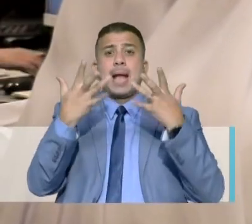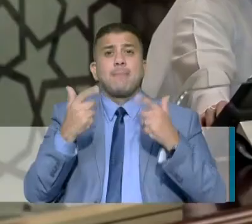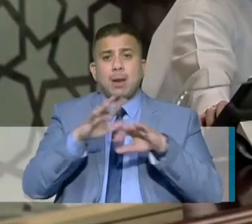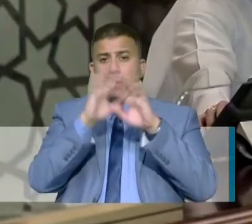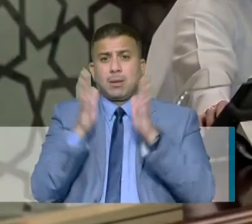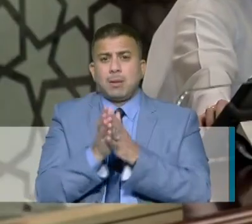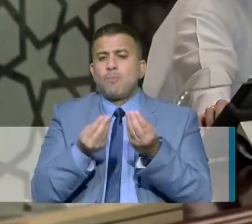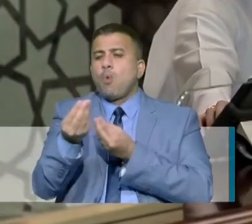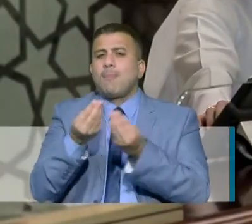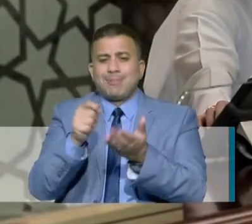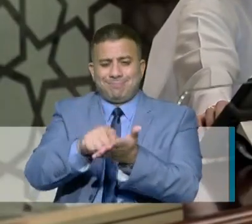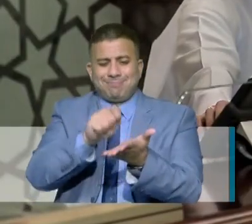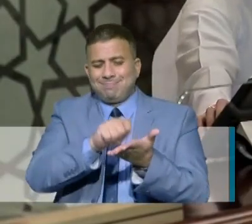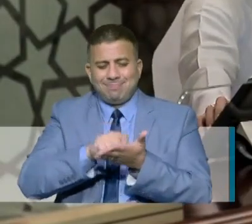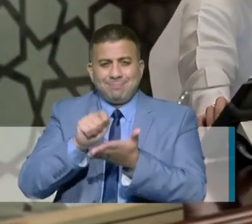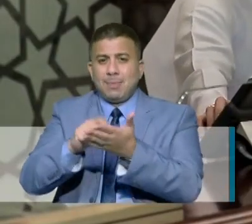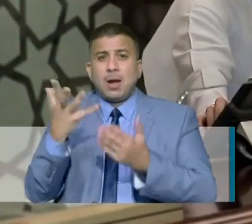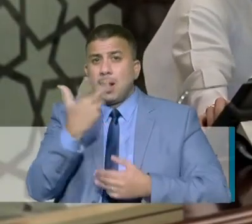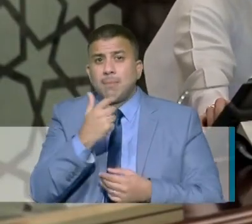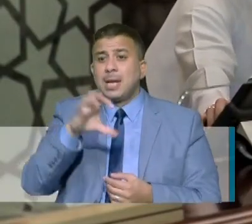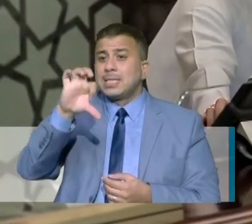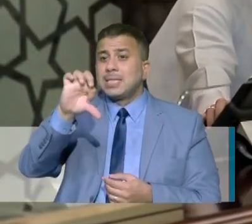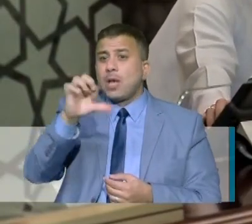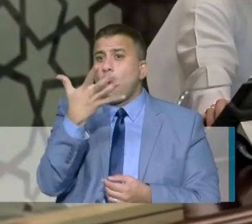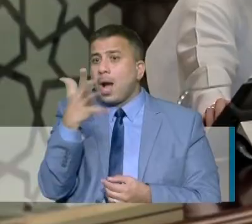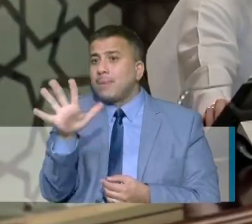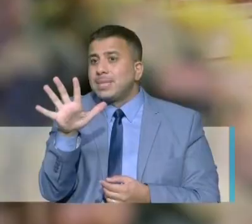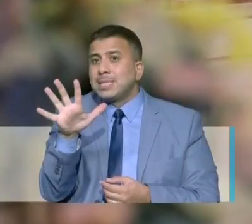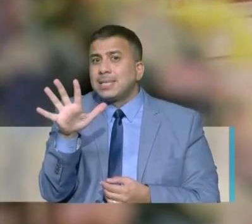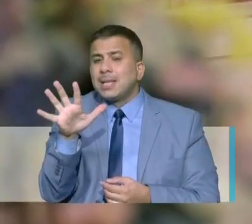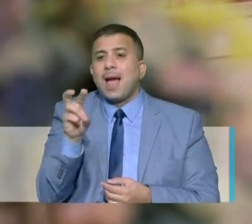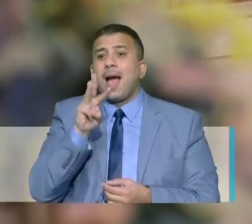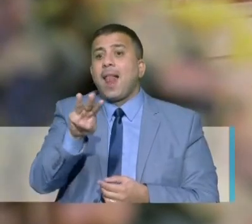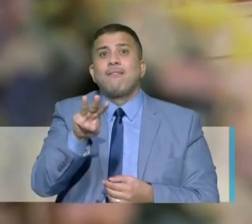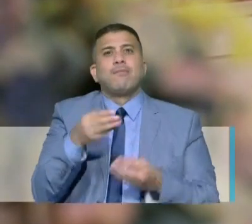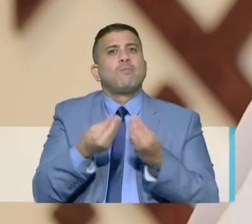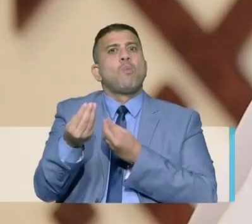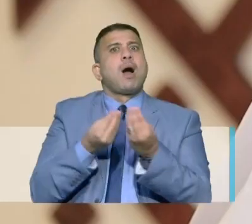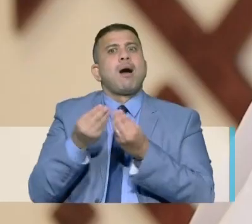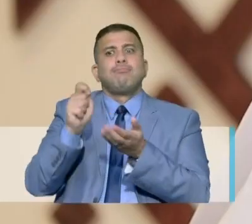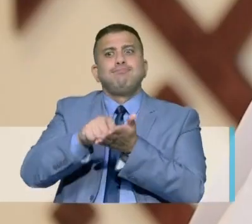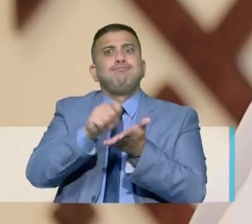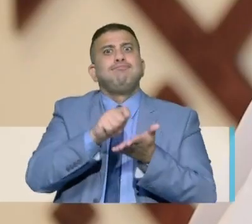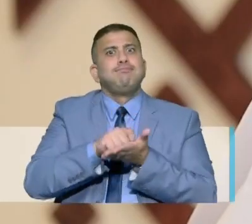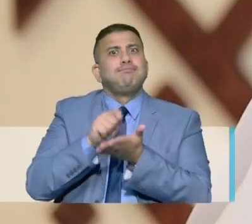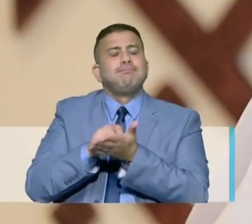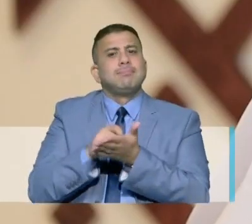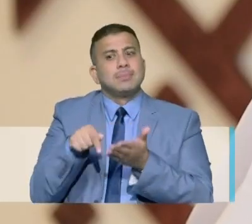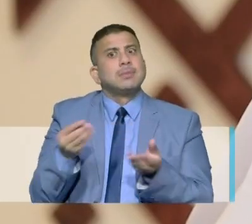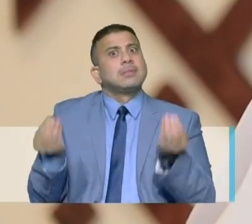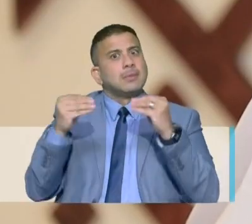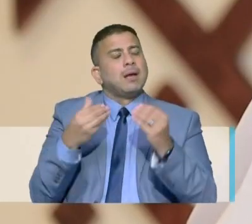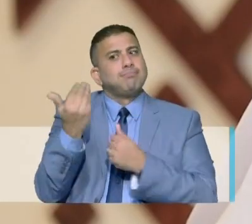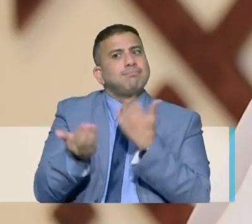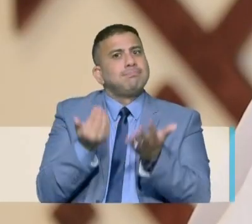عدد المعاملات الكلي الى اكثر من 59 الف معامله وهو ما يعود لاسباب عده اوضحها لنا مدير